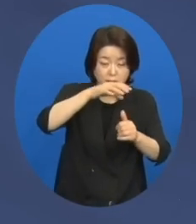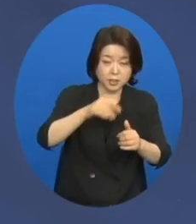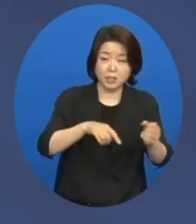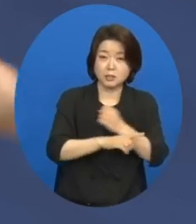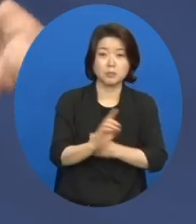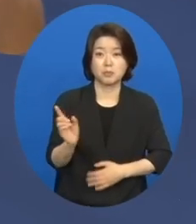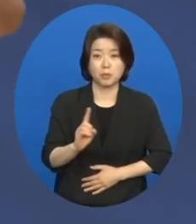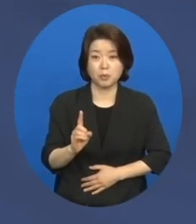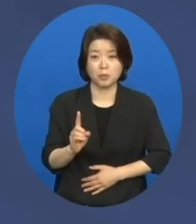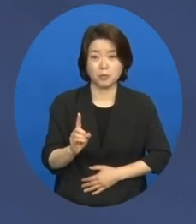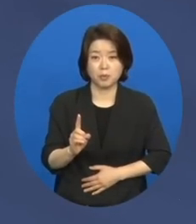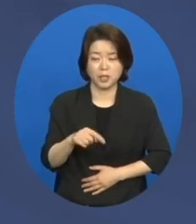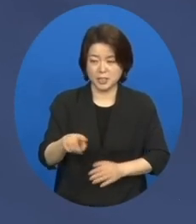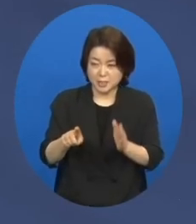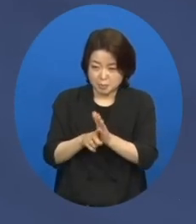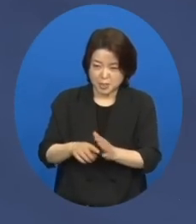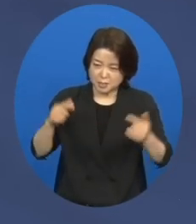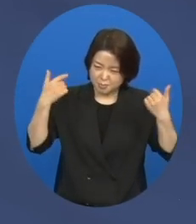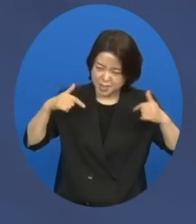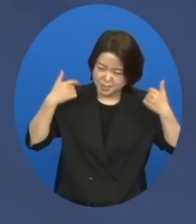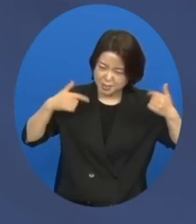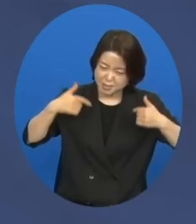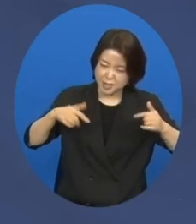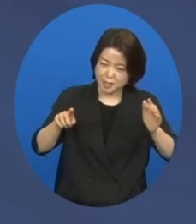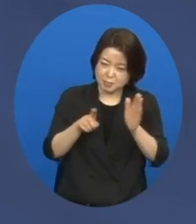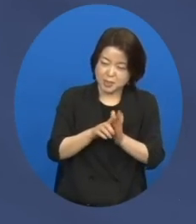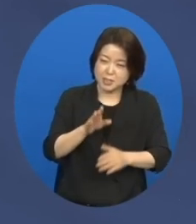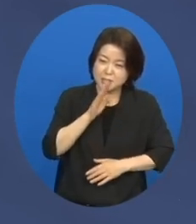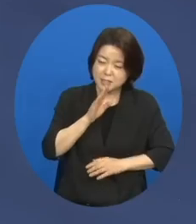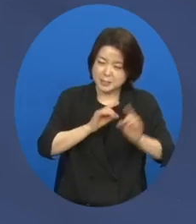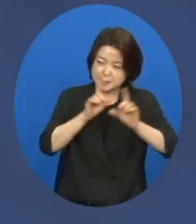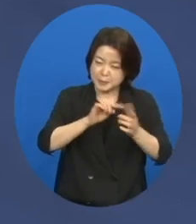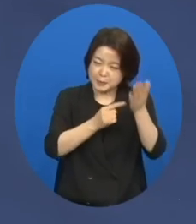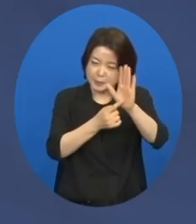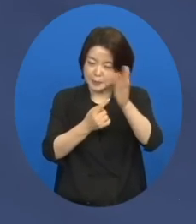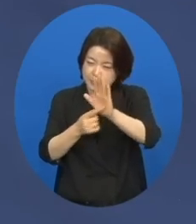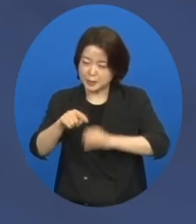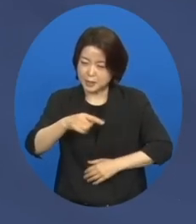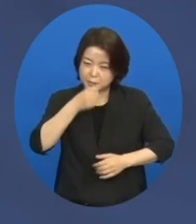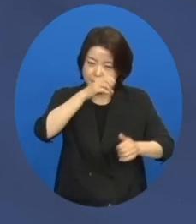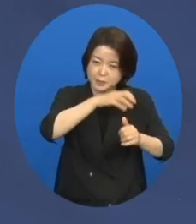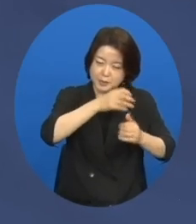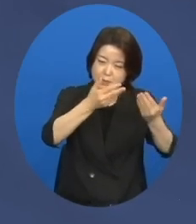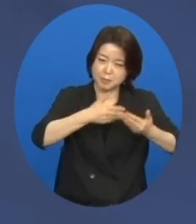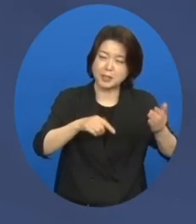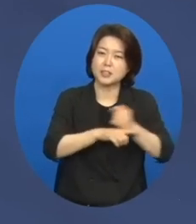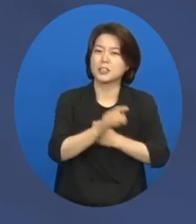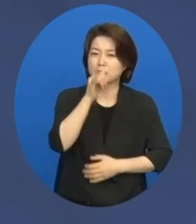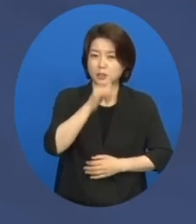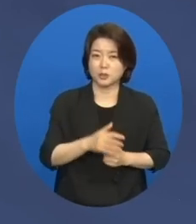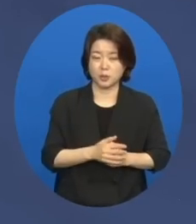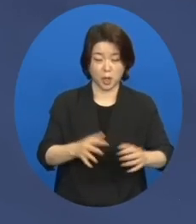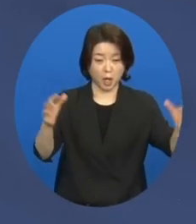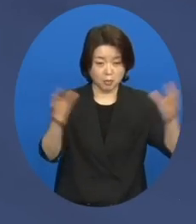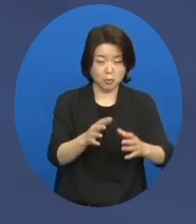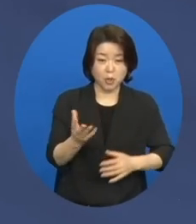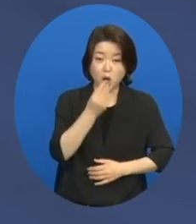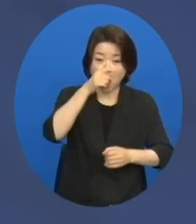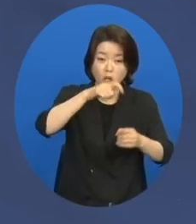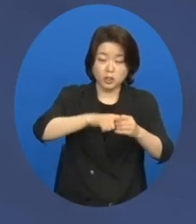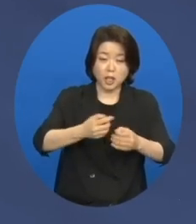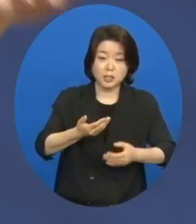의미하는지, 이 믿음을 날마다 믿음을 실제로 하고 살아가는 게 세례고요. 그 다음에 모일 때마다 성찬을 하라고